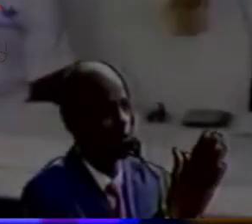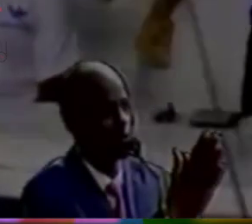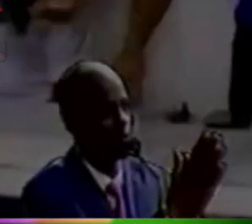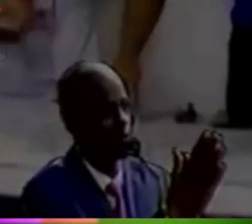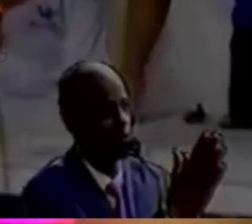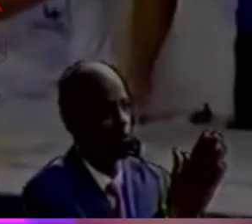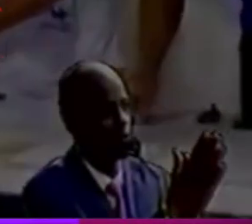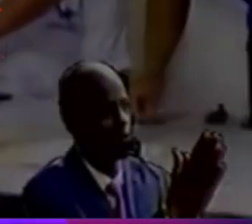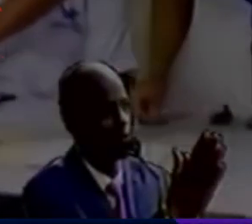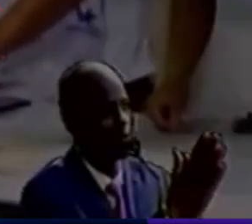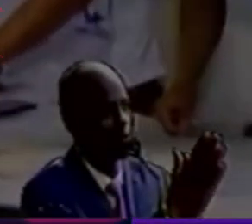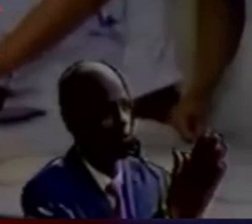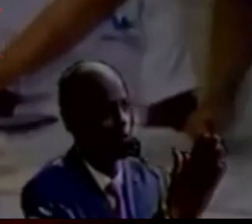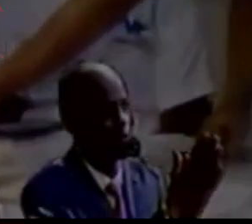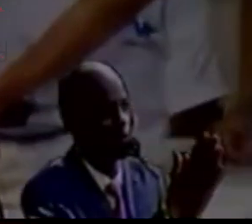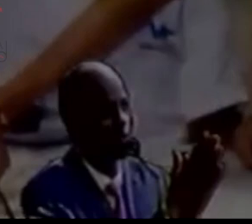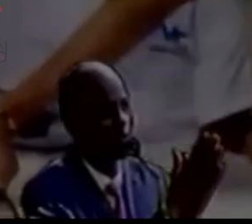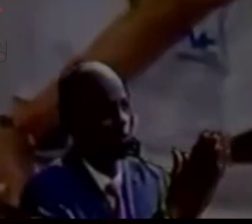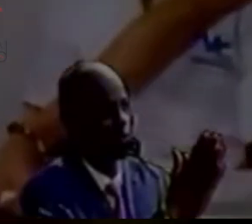ont senti